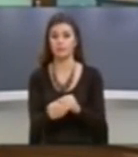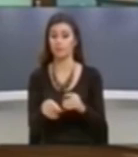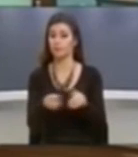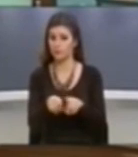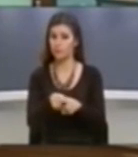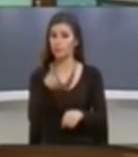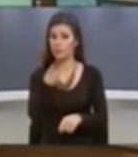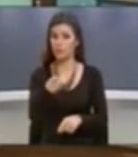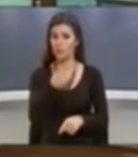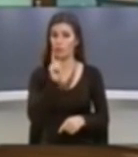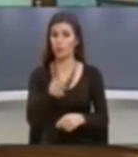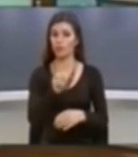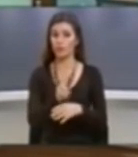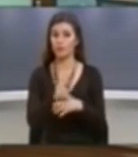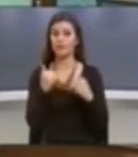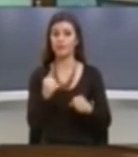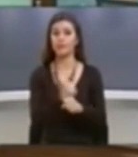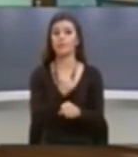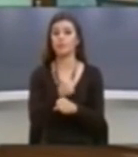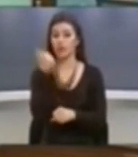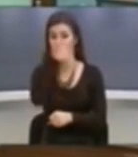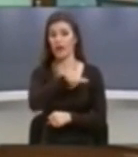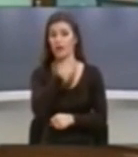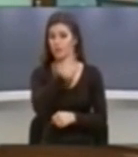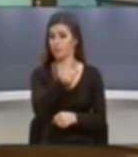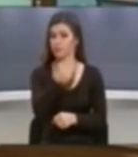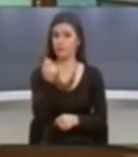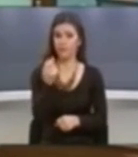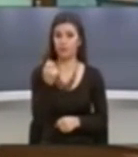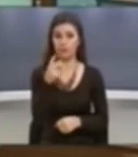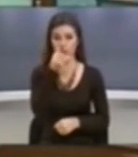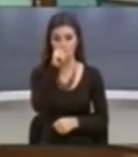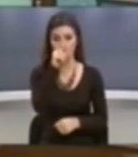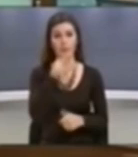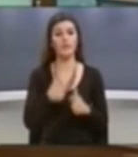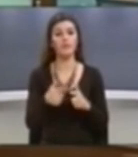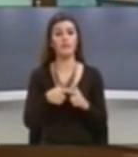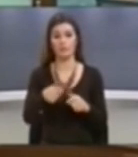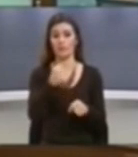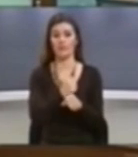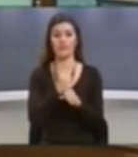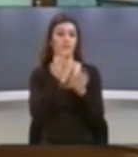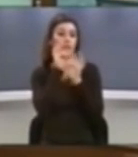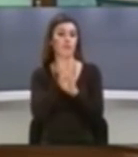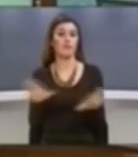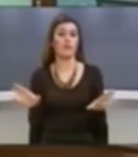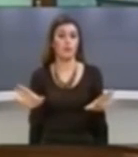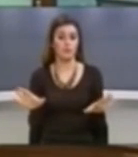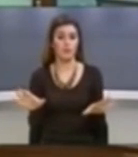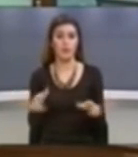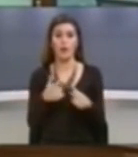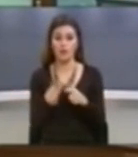edhe ju do të barti përgjegjësin për punën që po boni atje, sepse ju do të që shpeponi atje, sepse du të ju